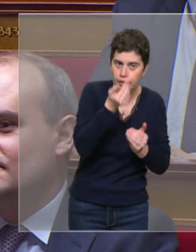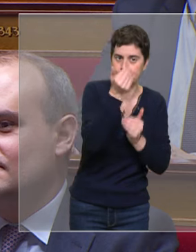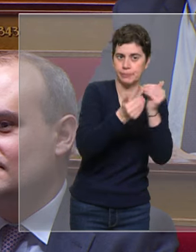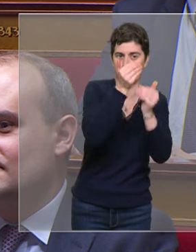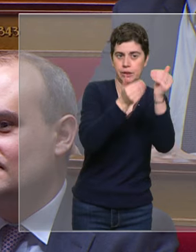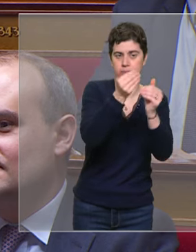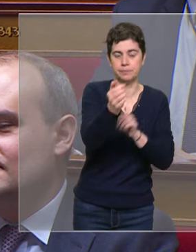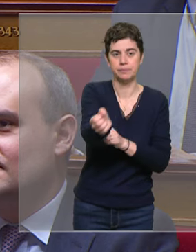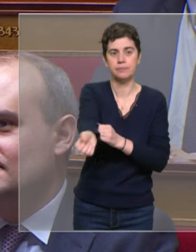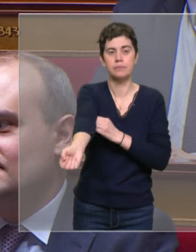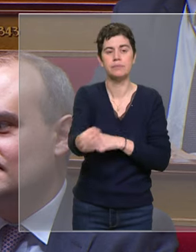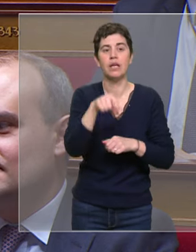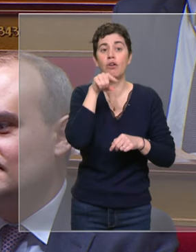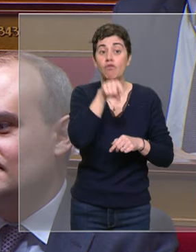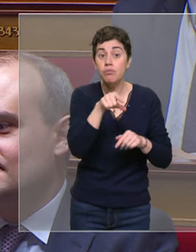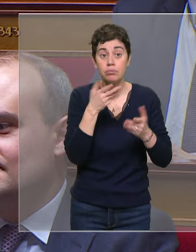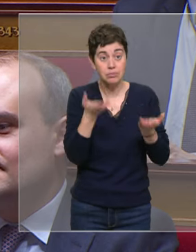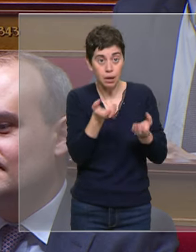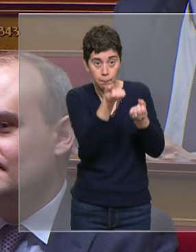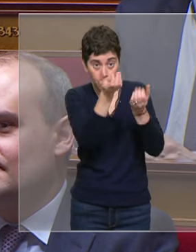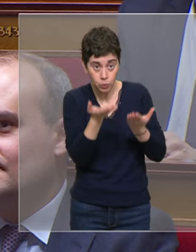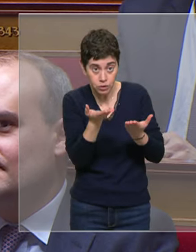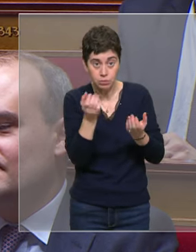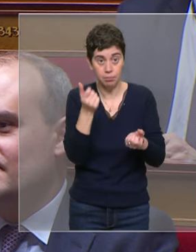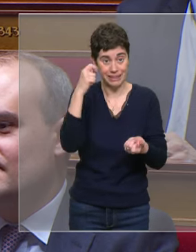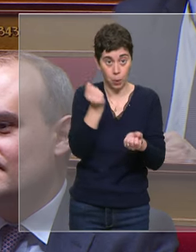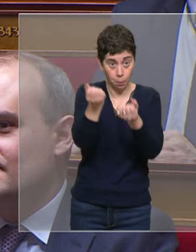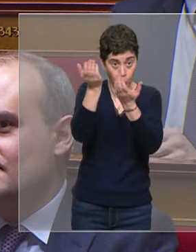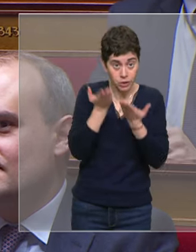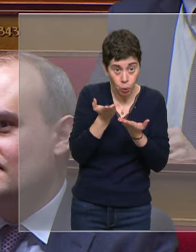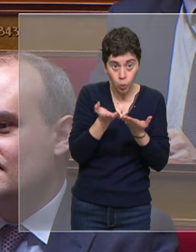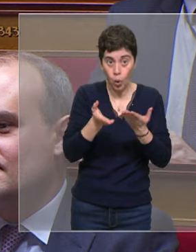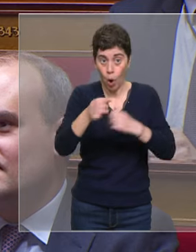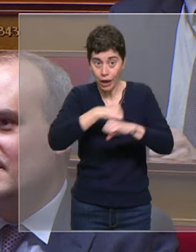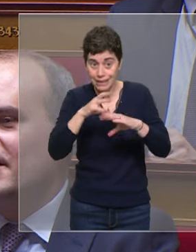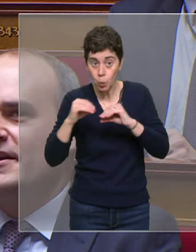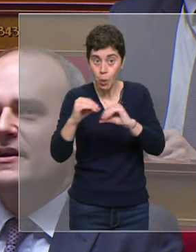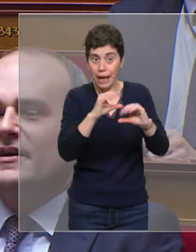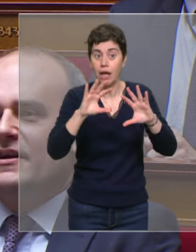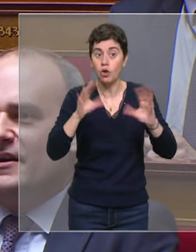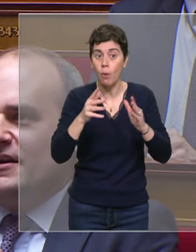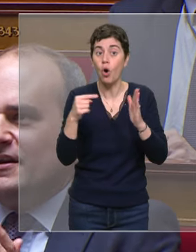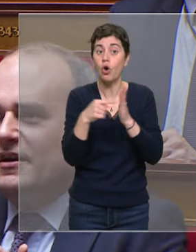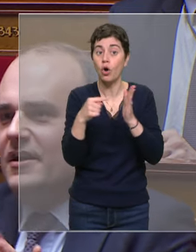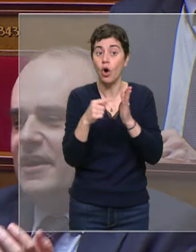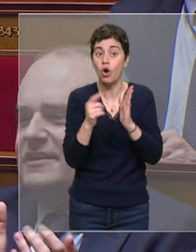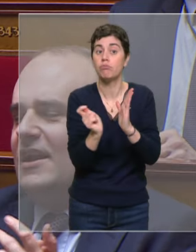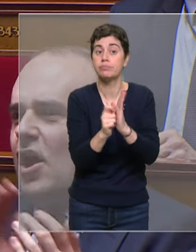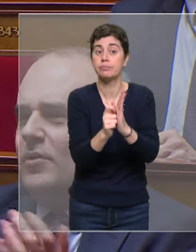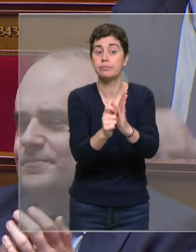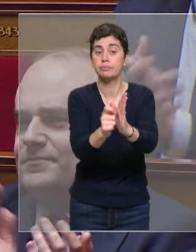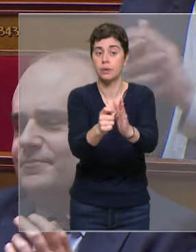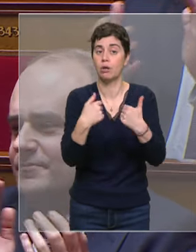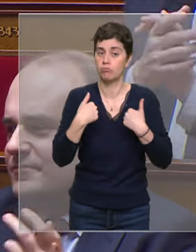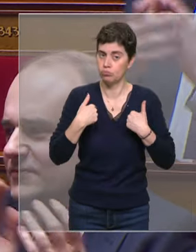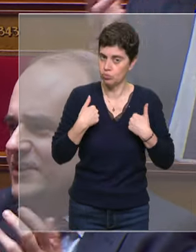comment comptez-vous opérationnaliser cette proposition du président et avec quel calendrier? Merci, monsieur le député. Pour conclure, vous pouvez compter sur les parlementaires de